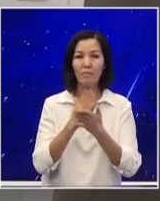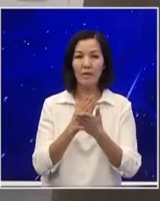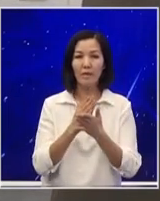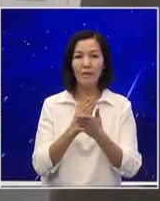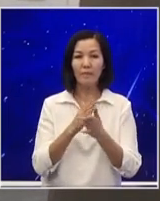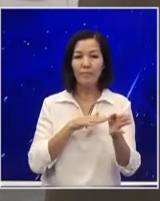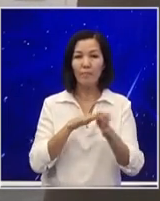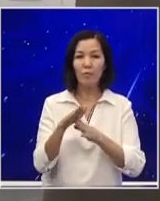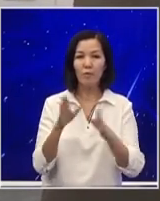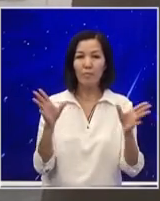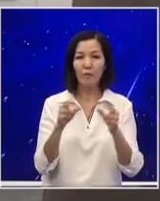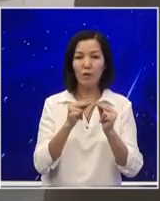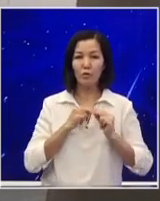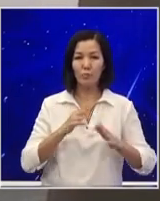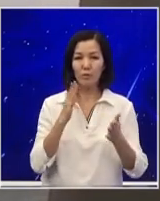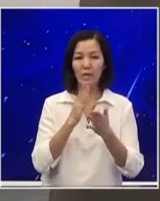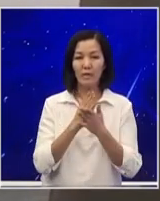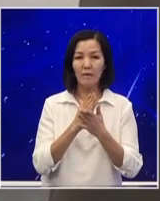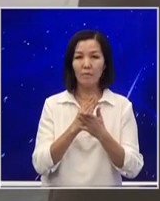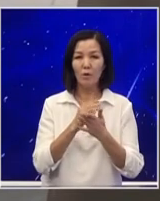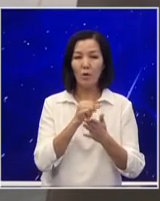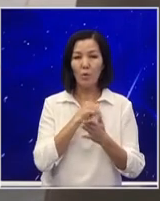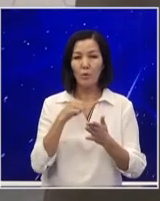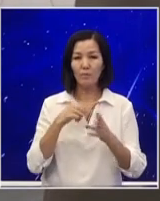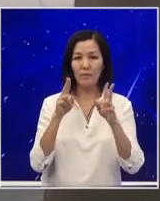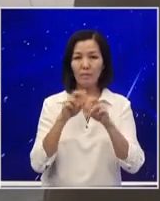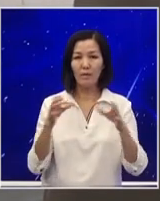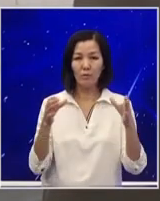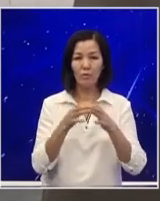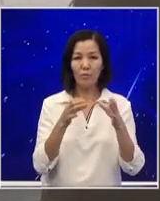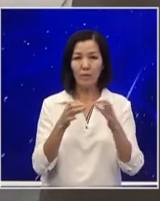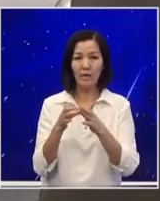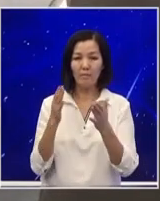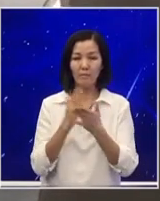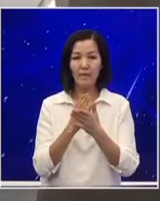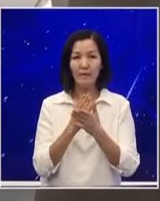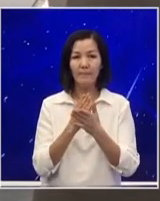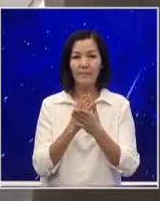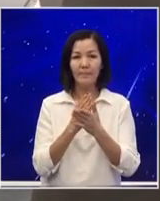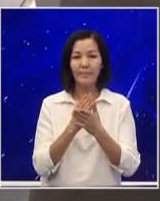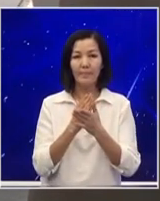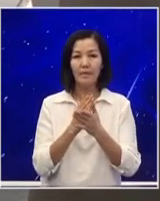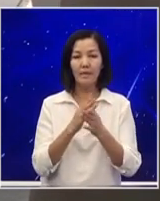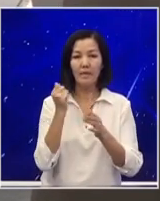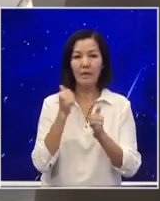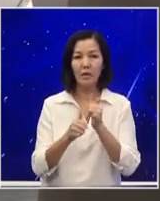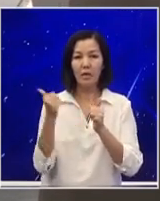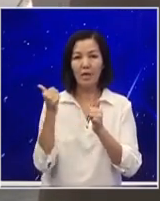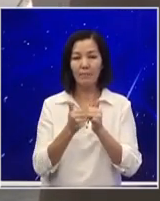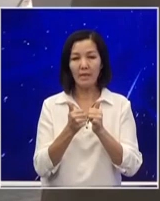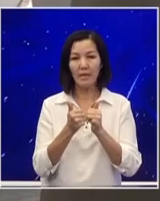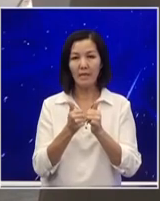қазір түгел жұмыс жасаудамыз. Өзіміздің мониторингалық топтарымыз бар, олар апта сайын